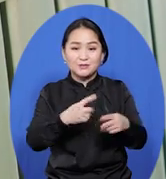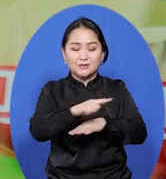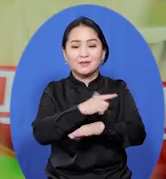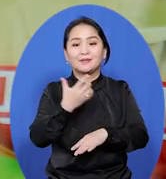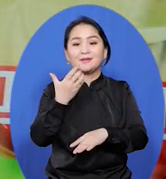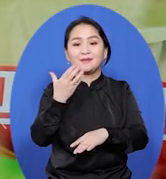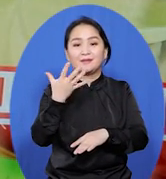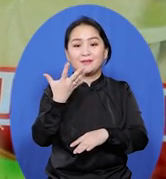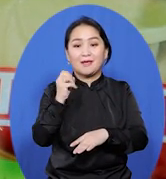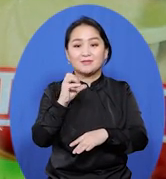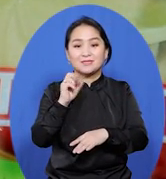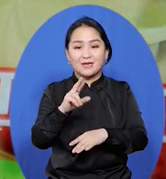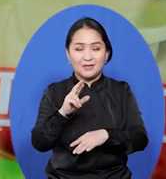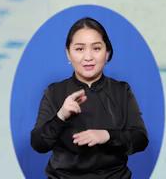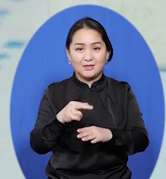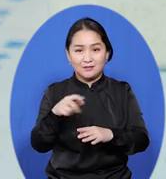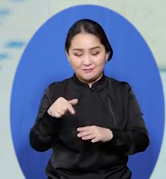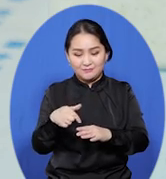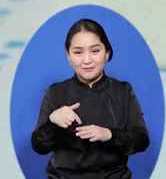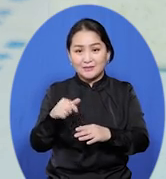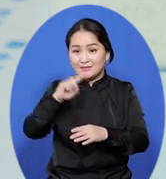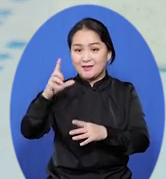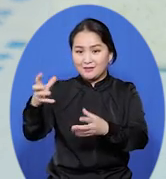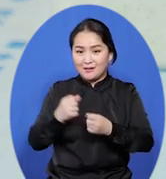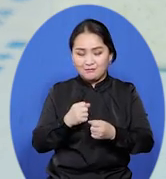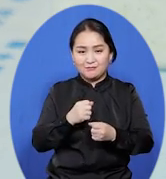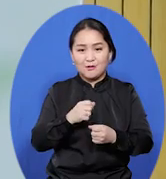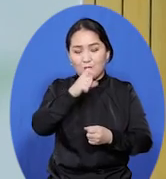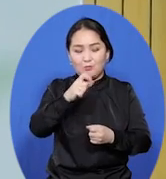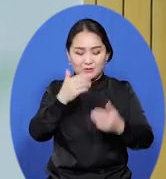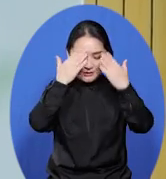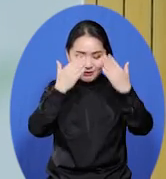ажиллагаагаа өргөжүүлж өдгөө хэрэглэгчдийн талархлыг хүлээсэн үйлдвэрлэгч болжээ.